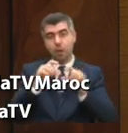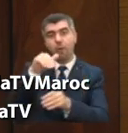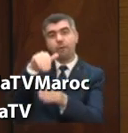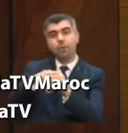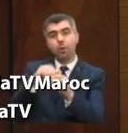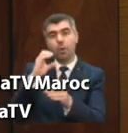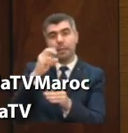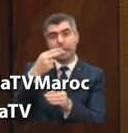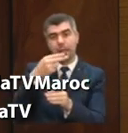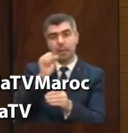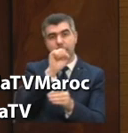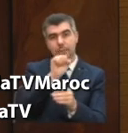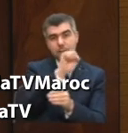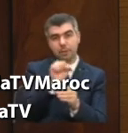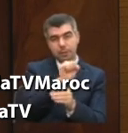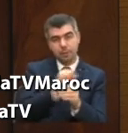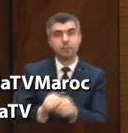للضمان الاجتماعي لهذا الغرض